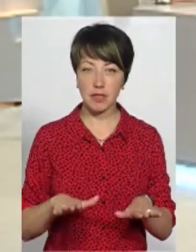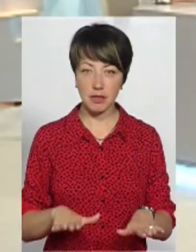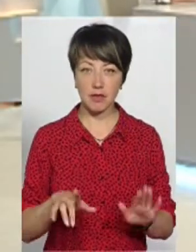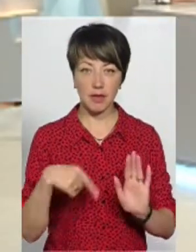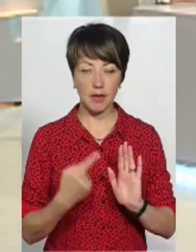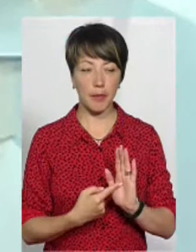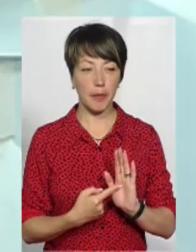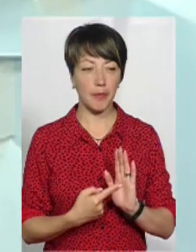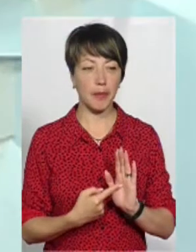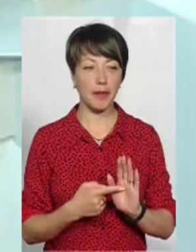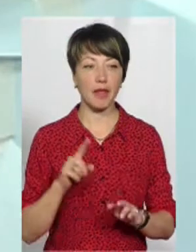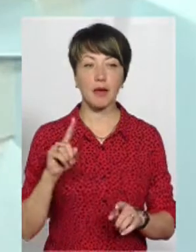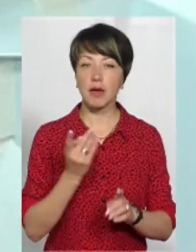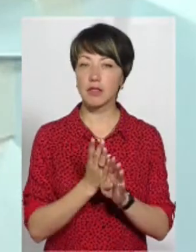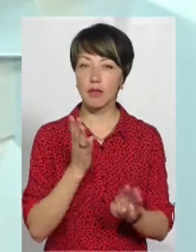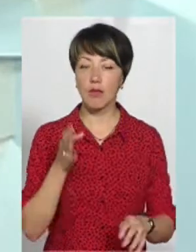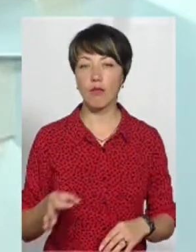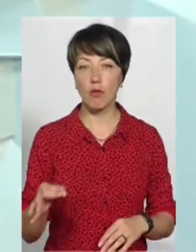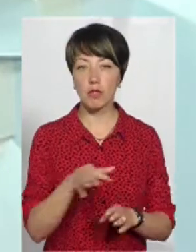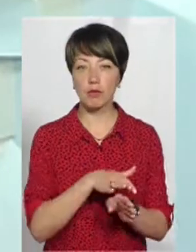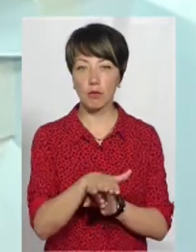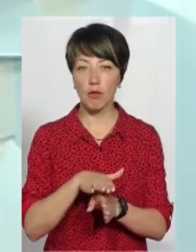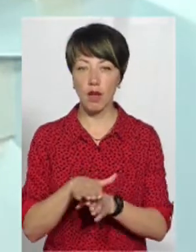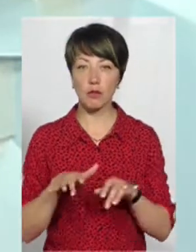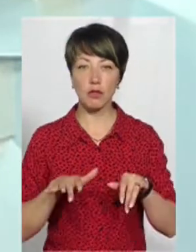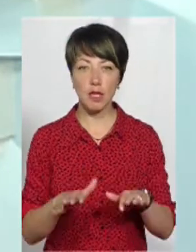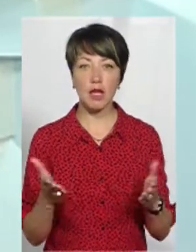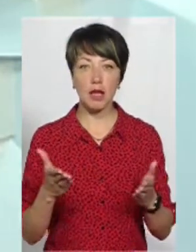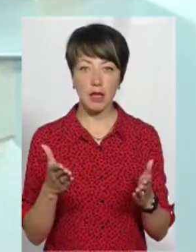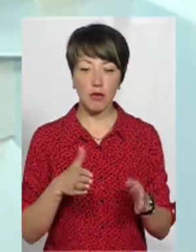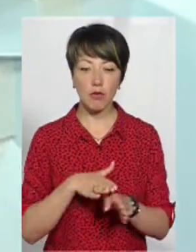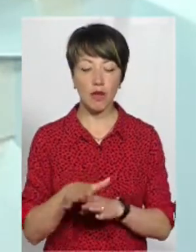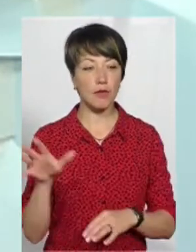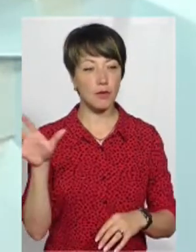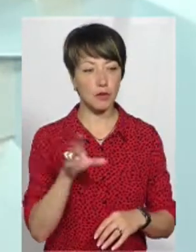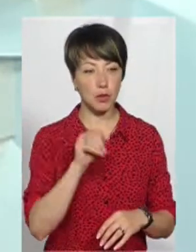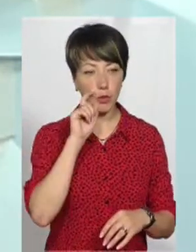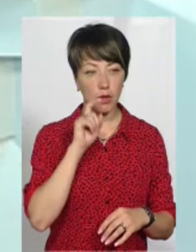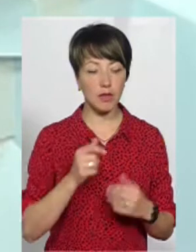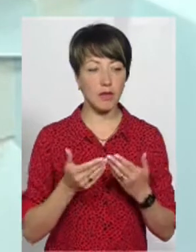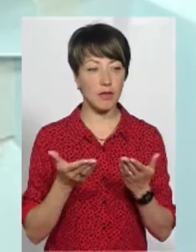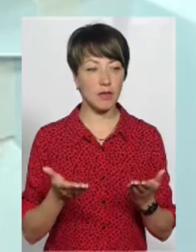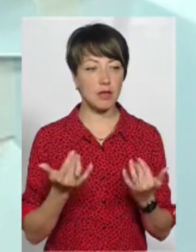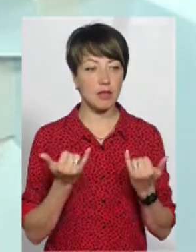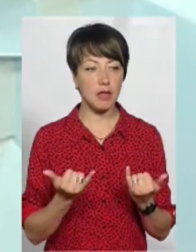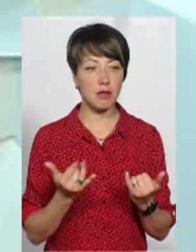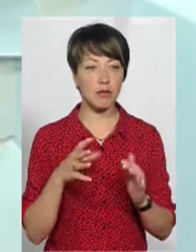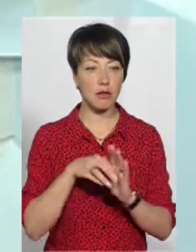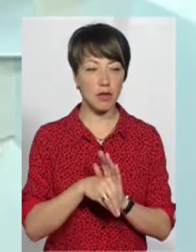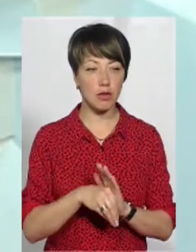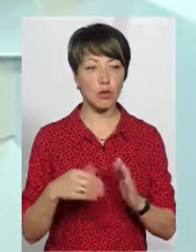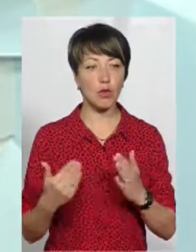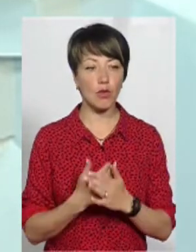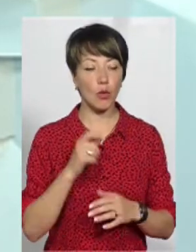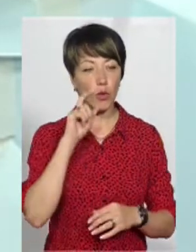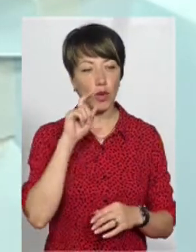Ну, перш за все, в області відбувається багато тих процесів, які відбуваються у цілій Україні. Ми зараз впроваджуємо нову